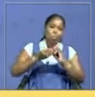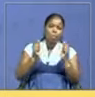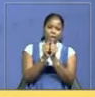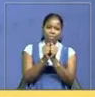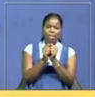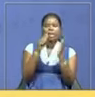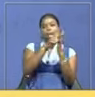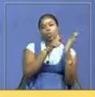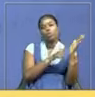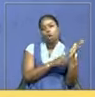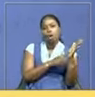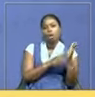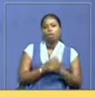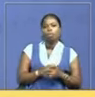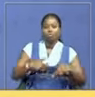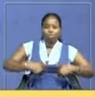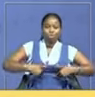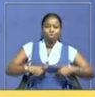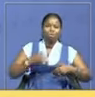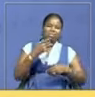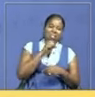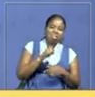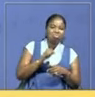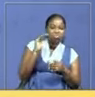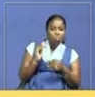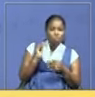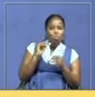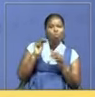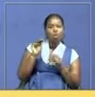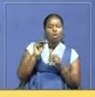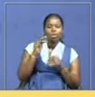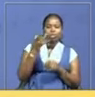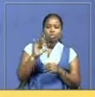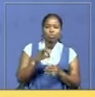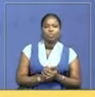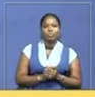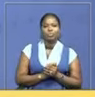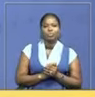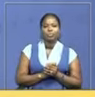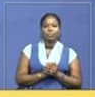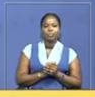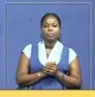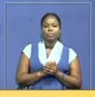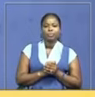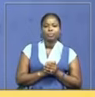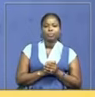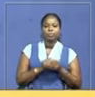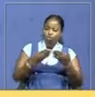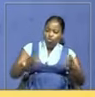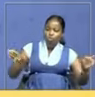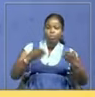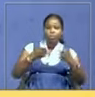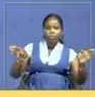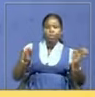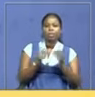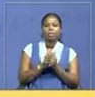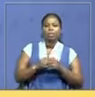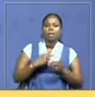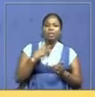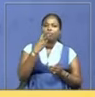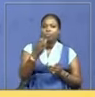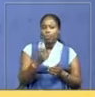loi la finalité de cet exercice est de nous aider à baliser la voie pour une réforme pragmatique de notre